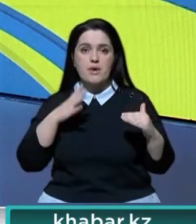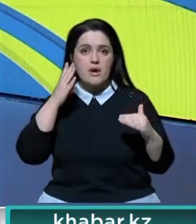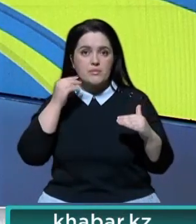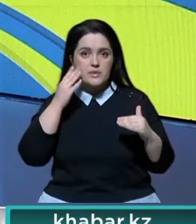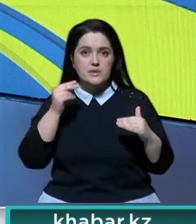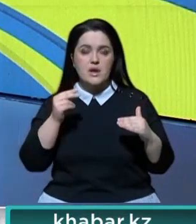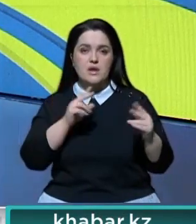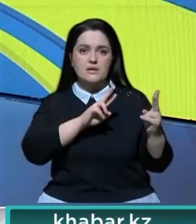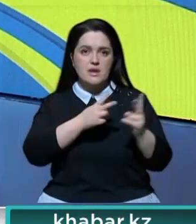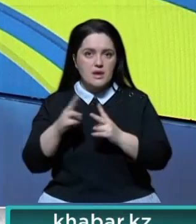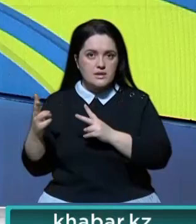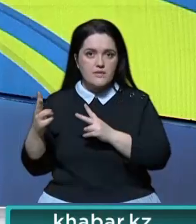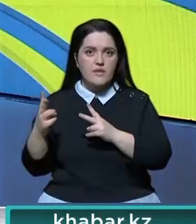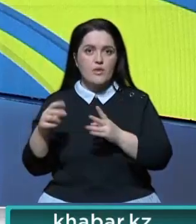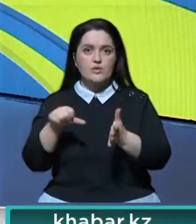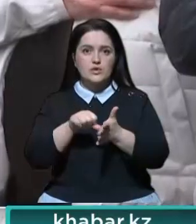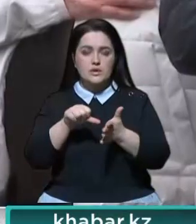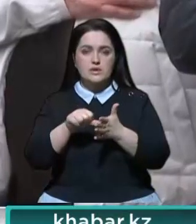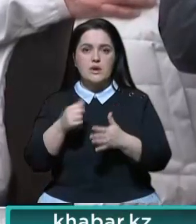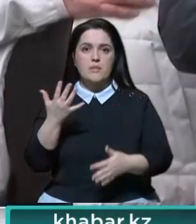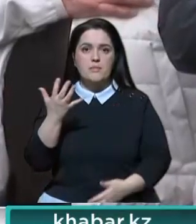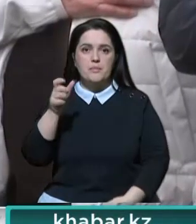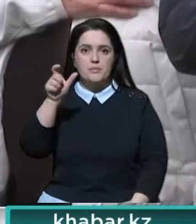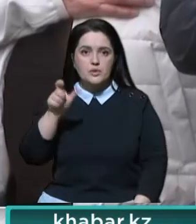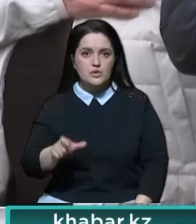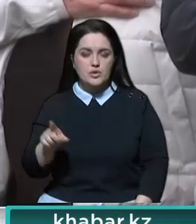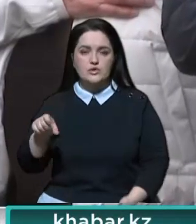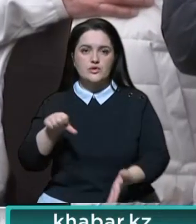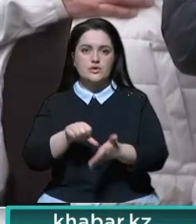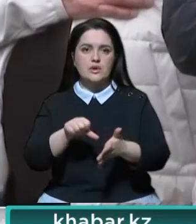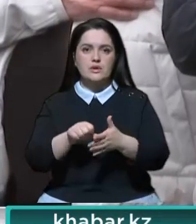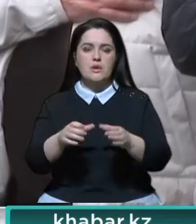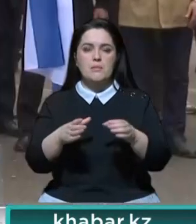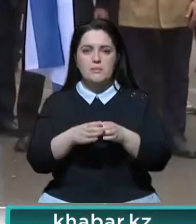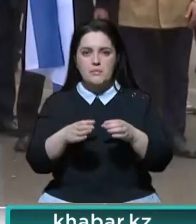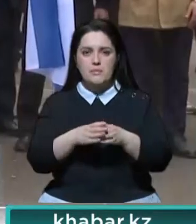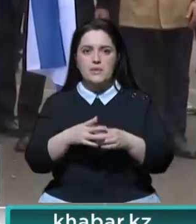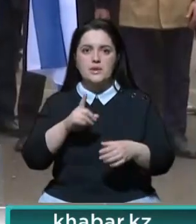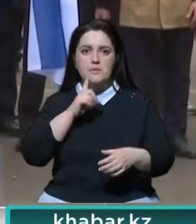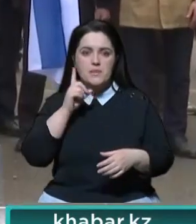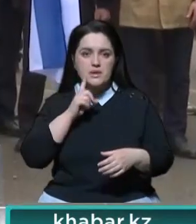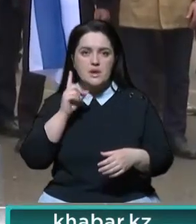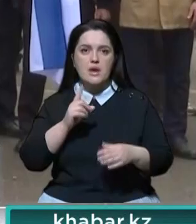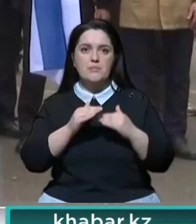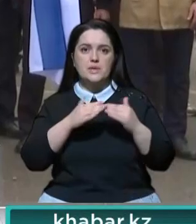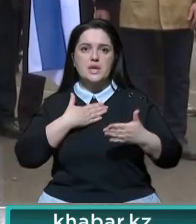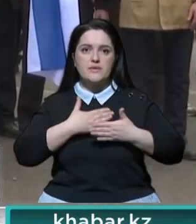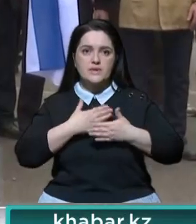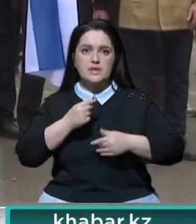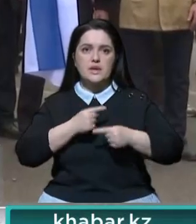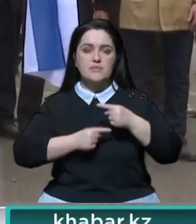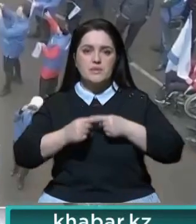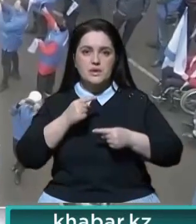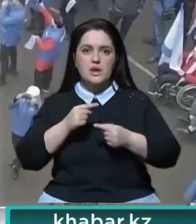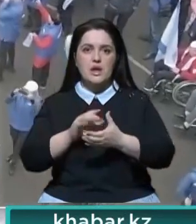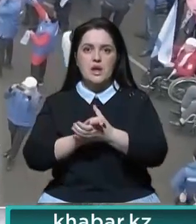алматинцы устроили танцевальный флешмоб. Участие в нем приняло порядка 500 человек. Среди них члены партии, молодежь, местные активисты